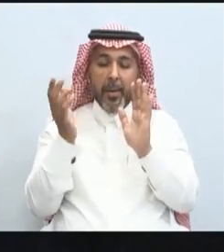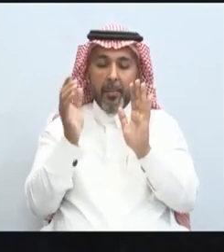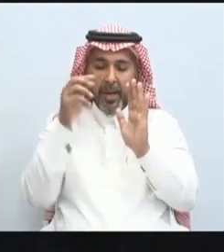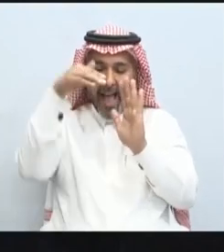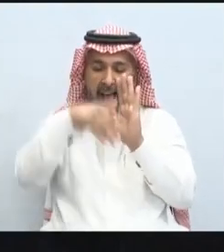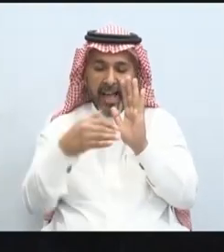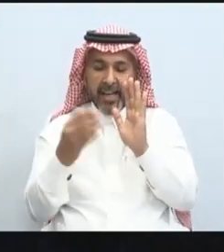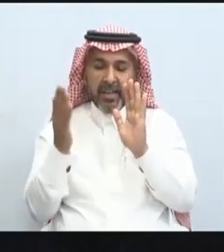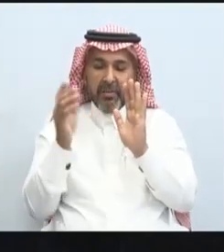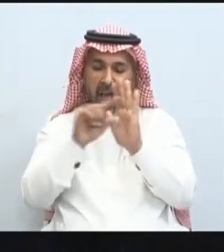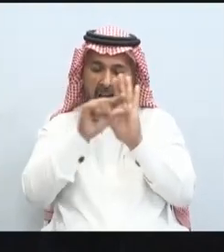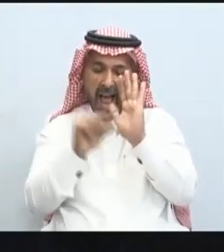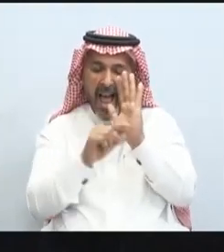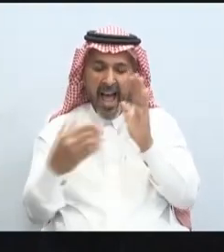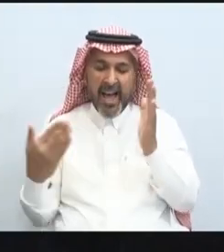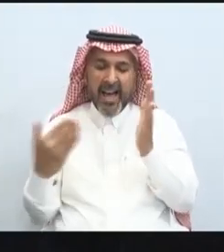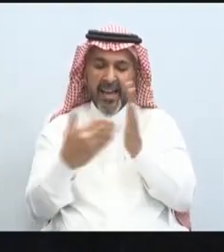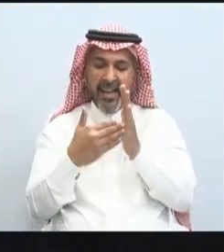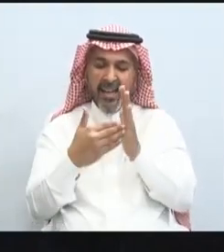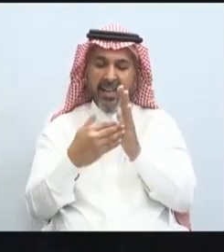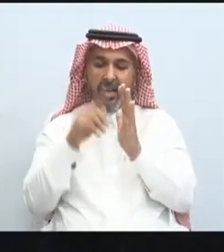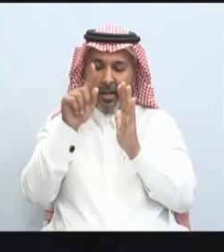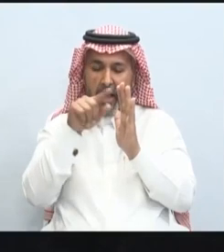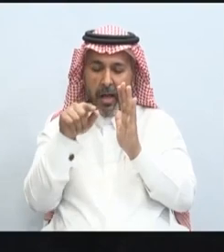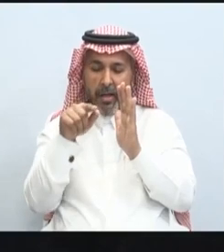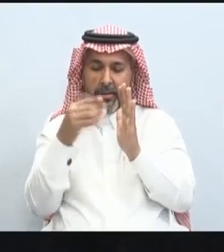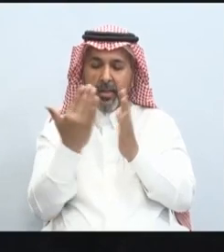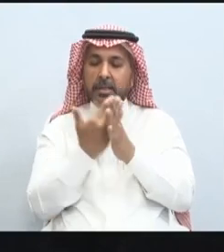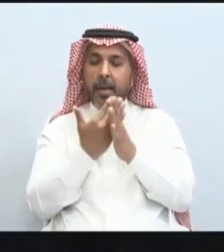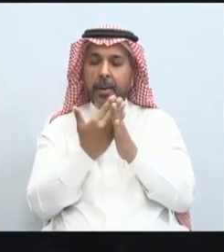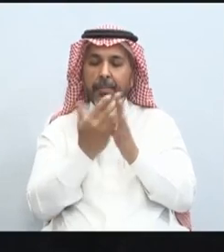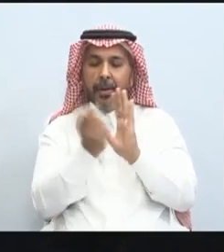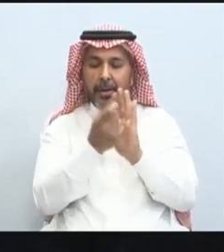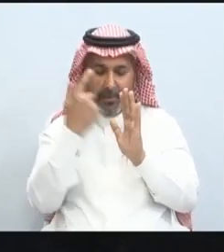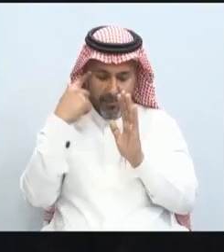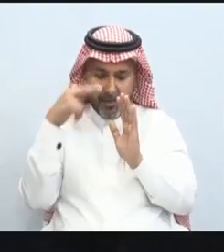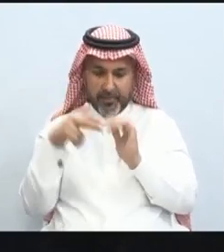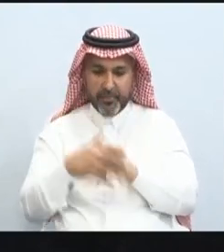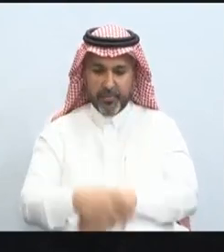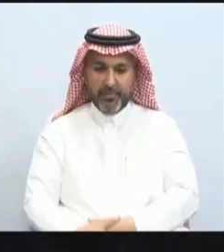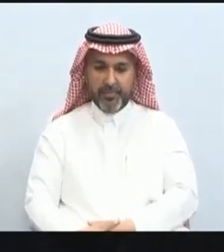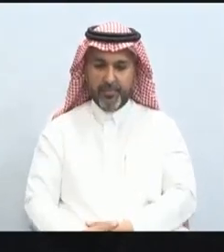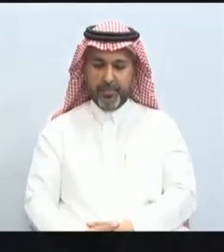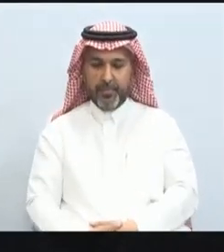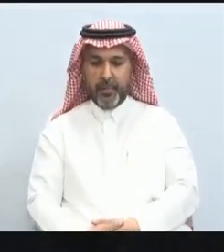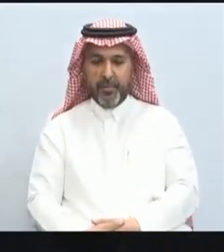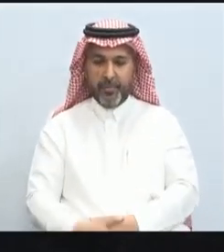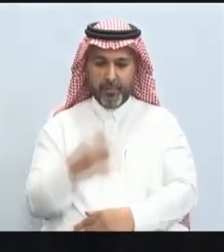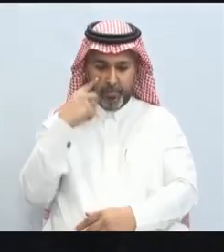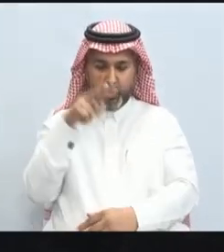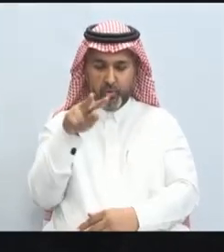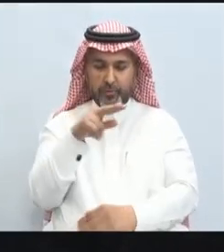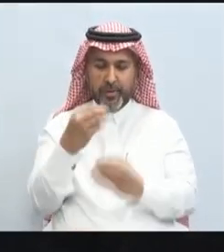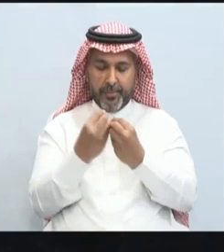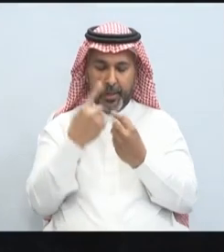طيب الان لدينا هذا الجدول المقدمات وسبب عدم التوصل الى نتيجه دعونا نقرا